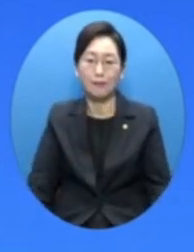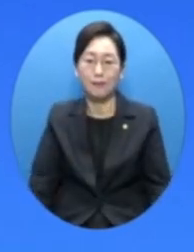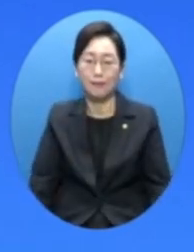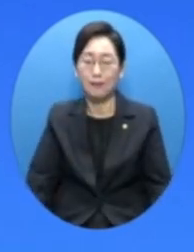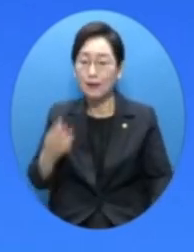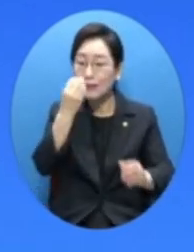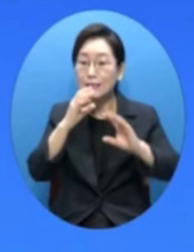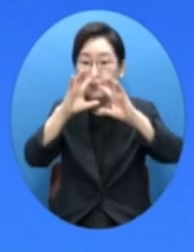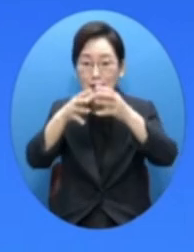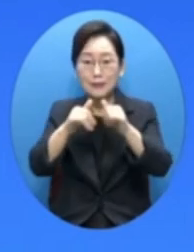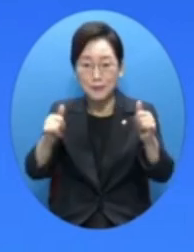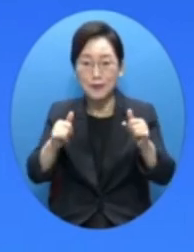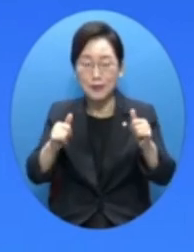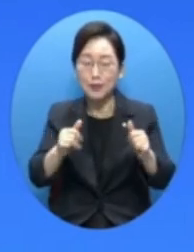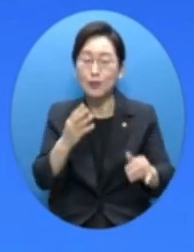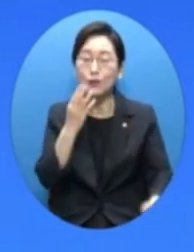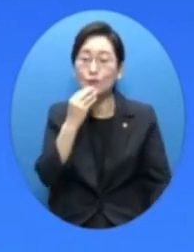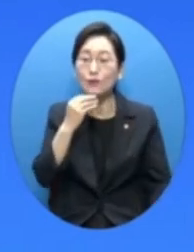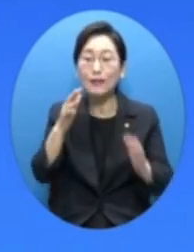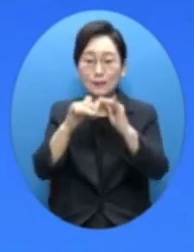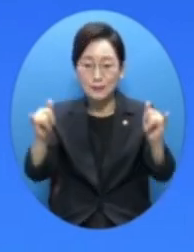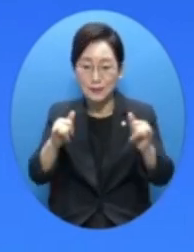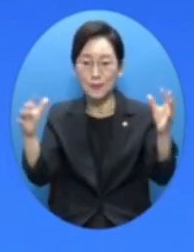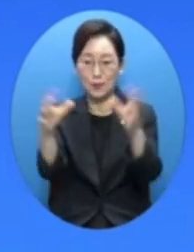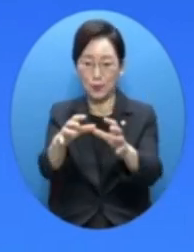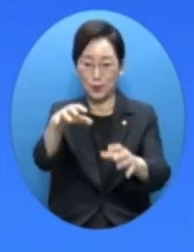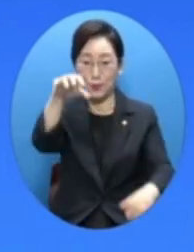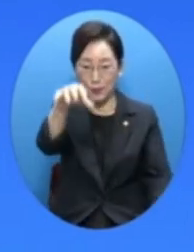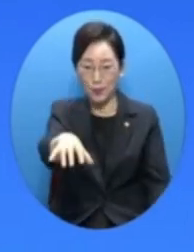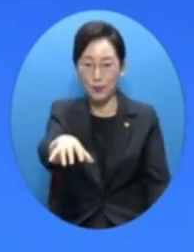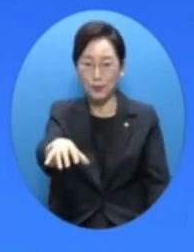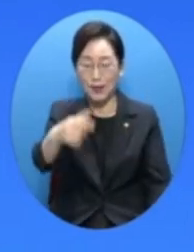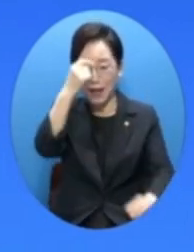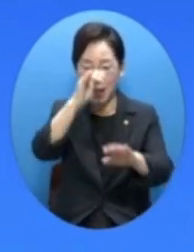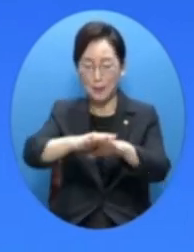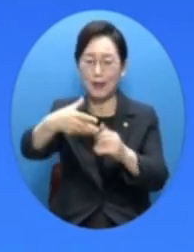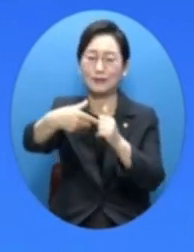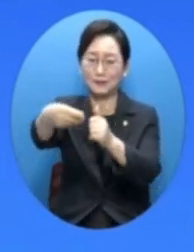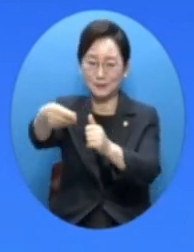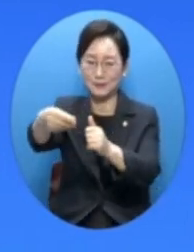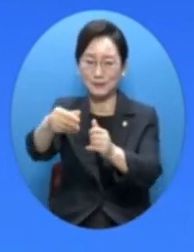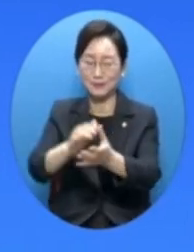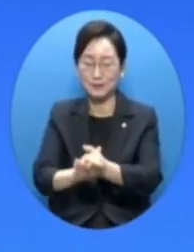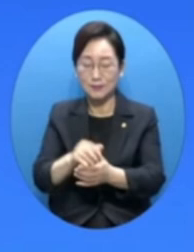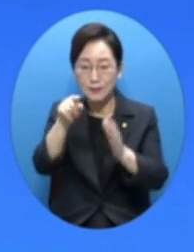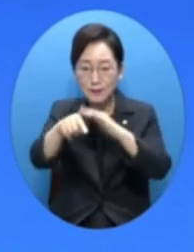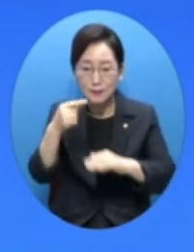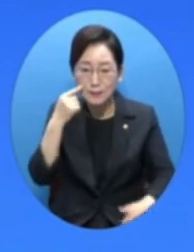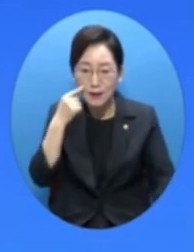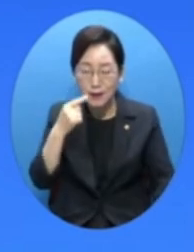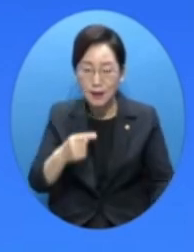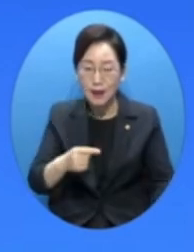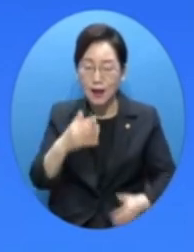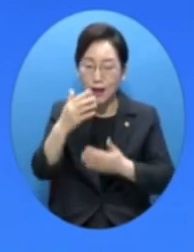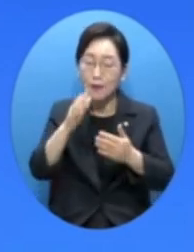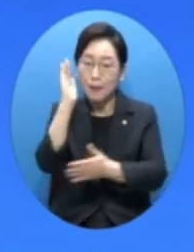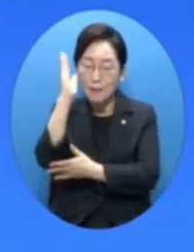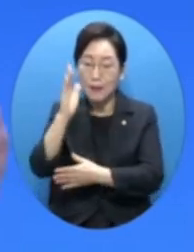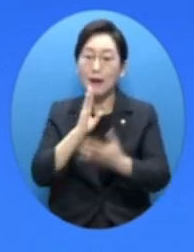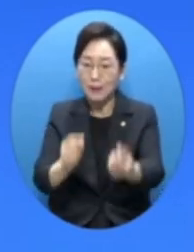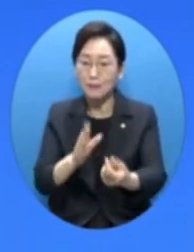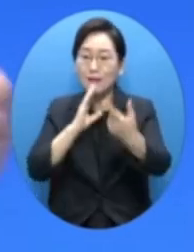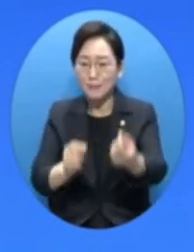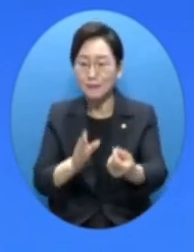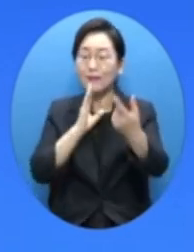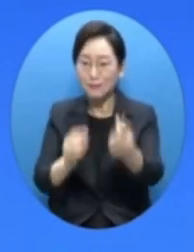이스라엘 사람들 유대인들이 모인 곳에 예배드리러 갔었는데 그분들은 말씀 떨어지면서 아멘